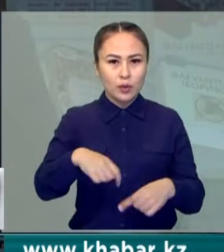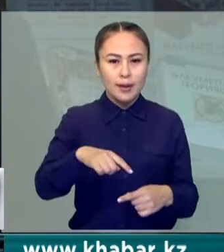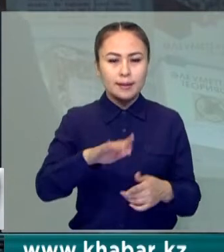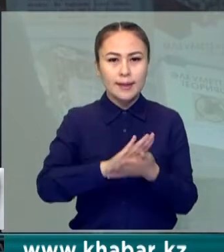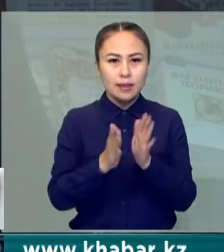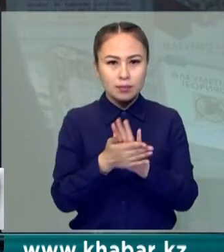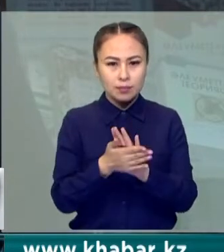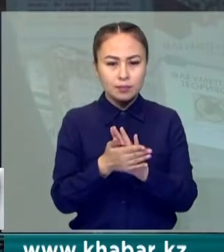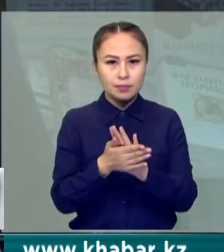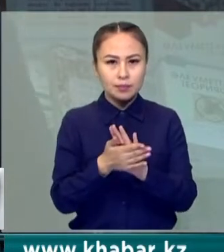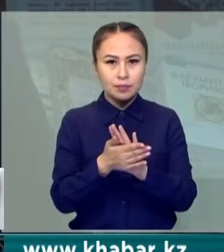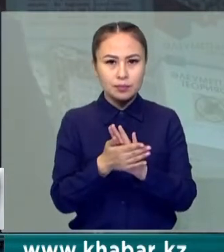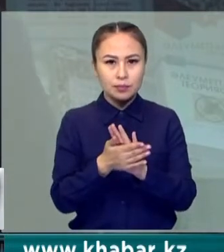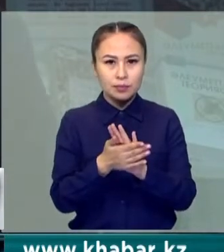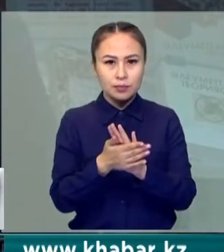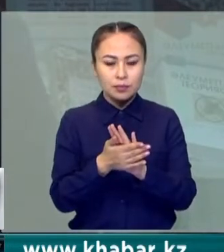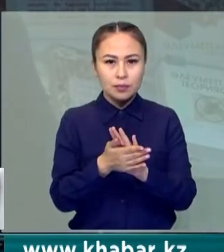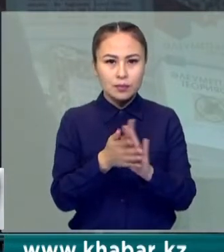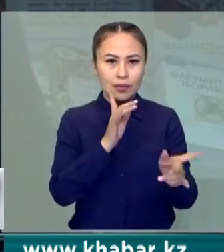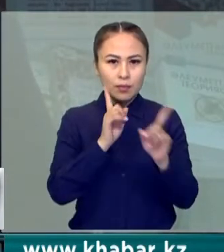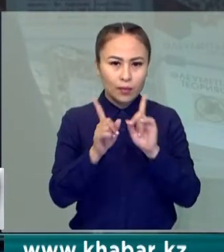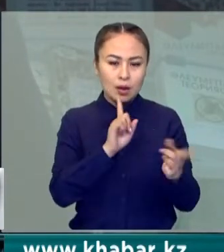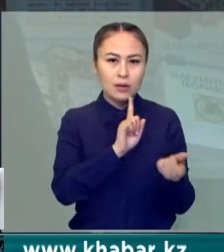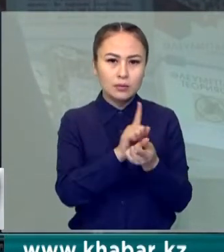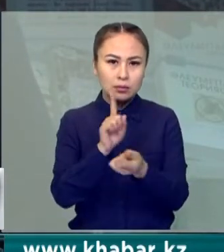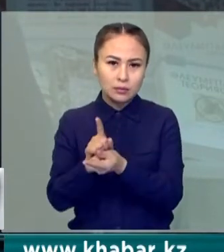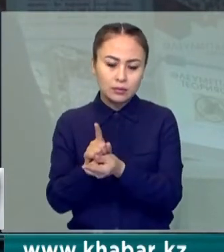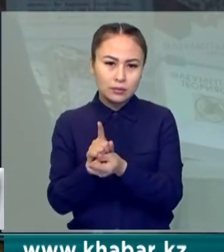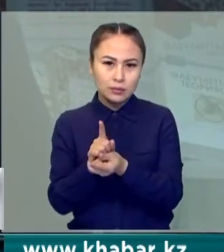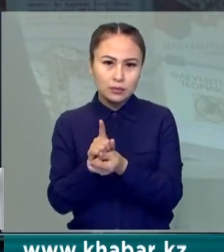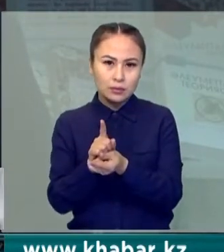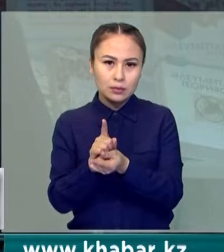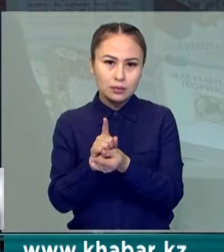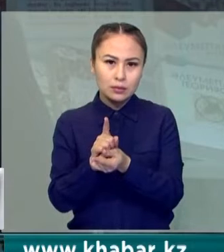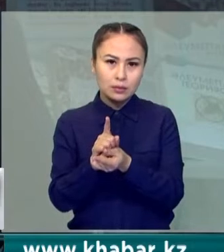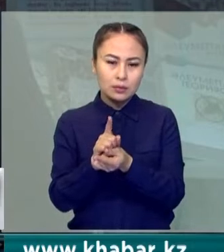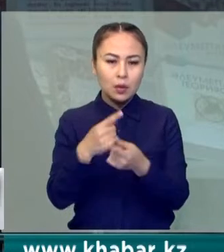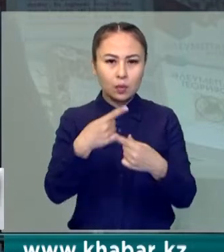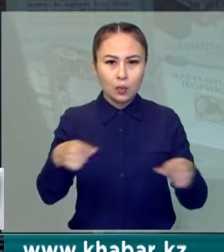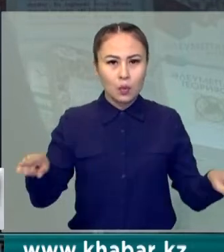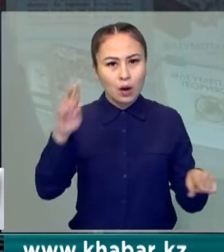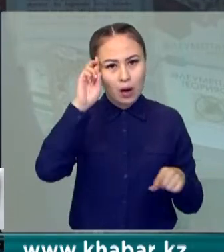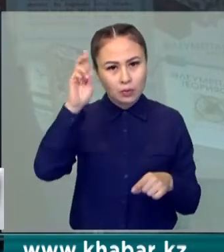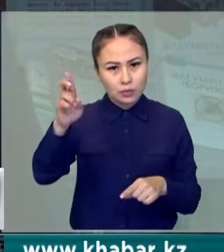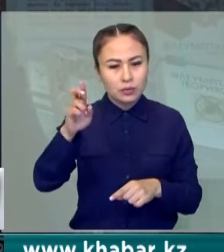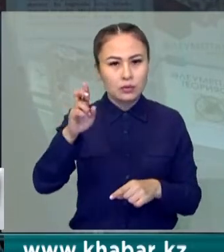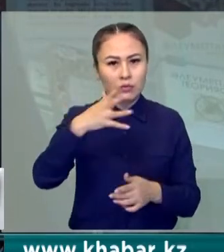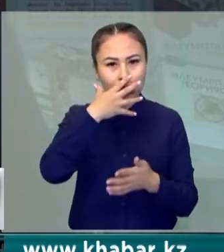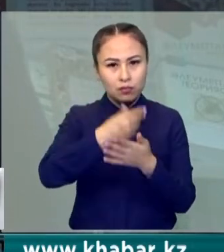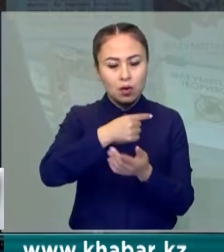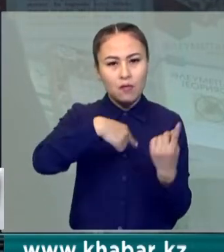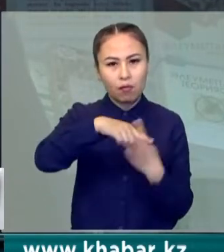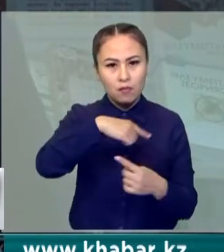шарттарын жасау жиындарына, кездесулеріне, өзге мемлекеттермен болатын әртүрлі іскерлік